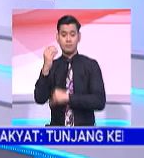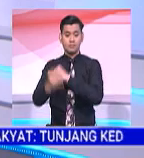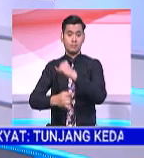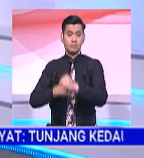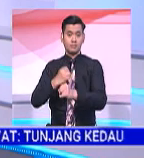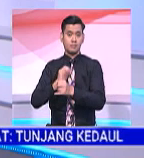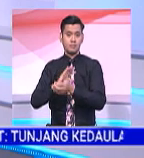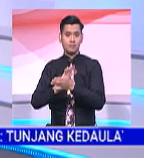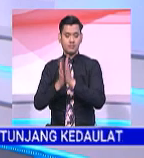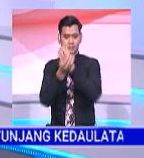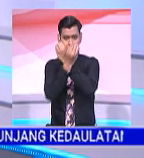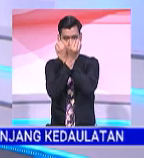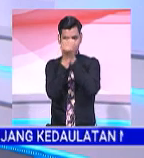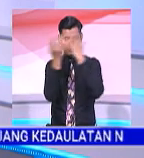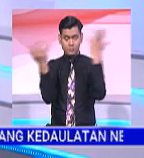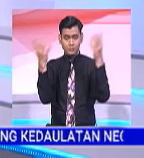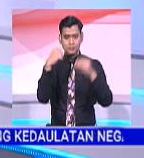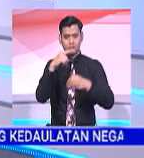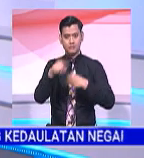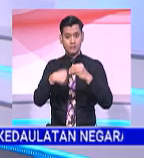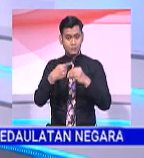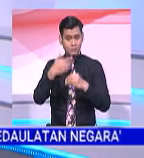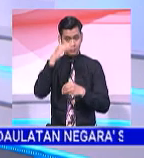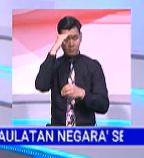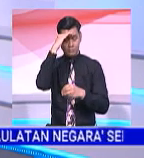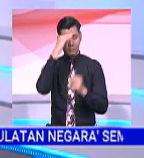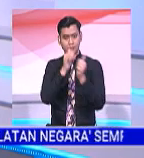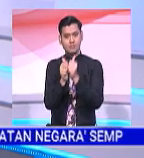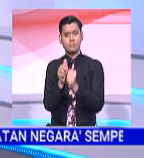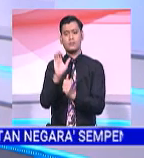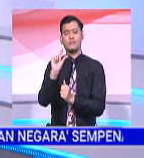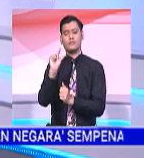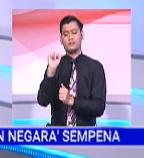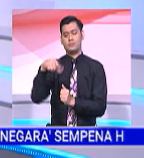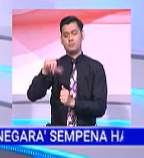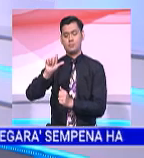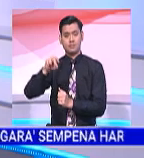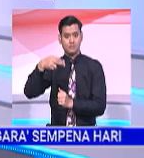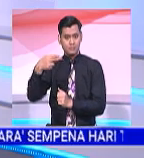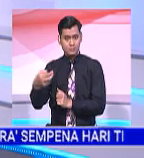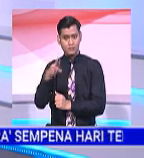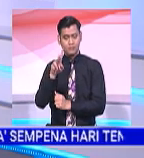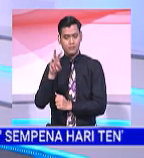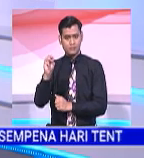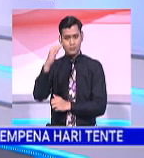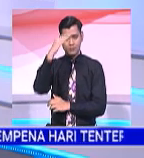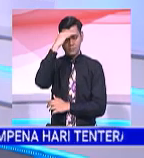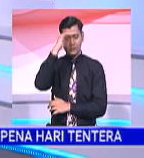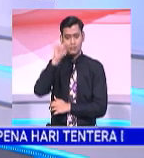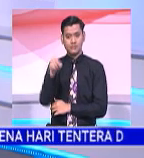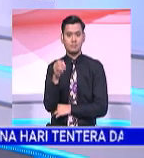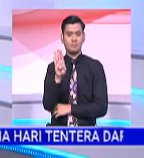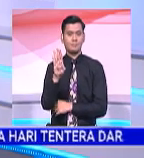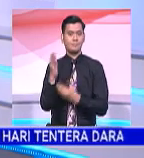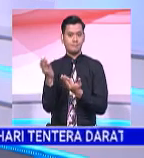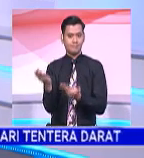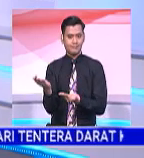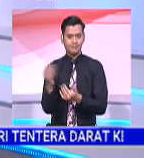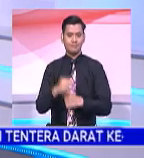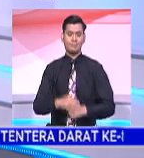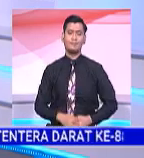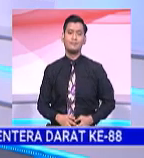negeri berkenaan, namun hujan tetap berlaku di sekitar bahagian utara negeri Sarawak ini iaitu di sekitar bahagian Limbang, Miri dan